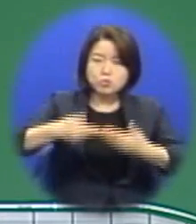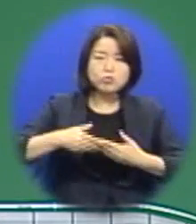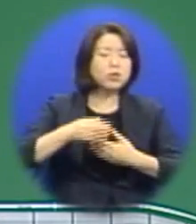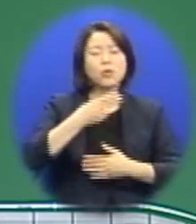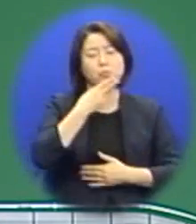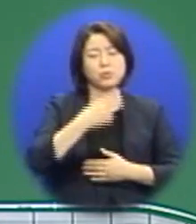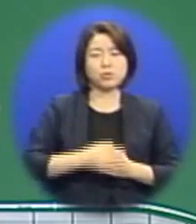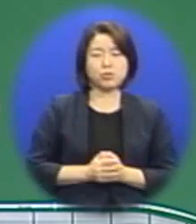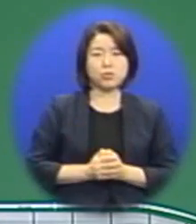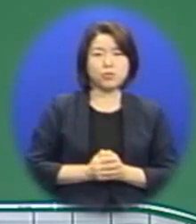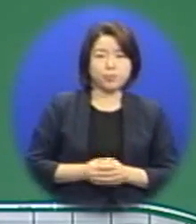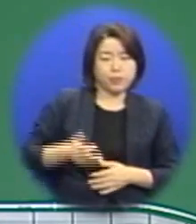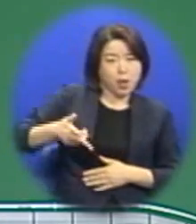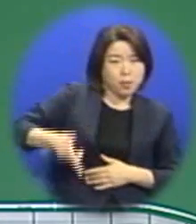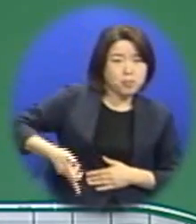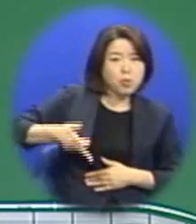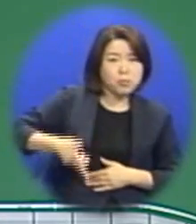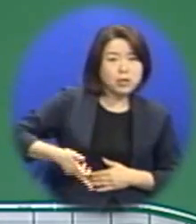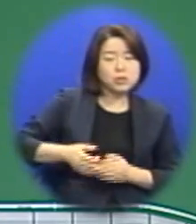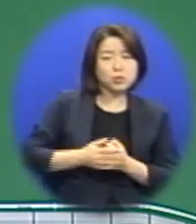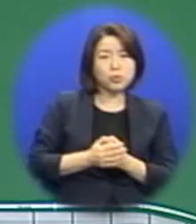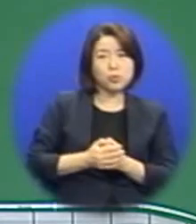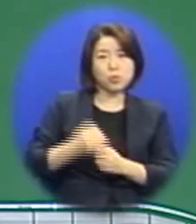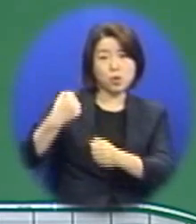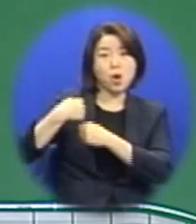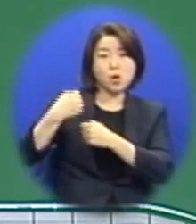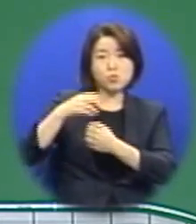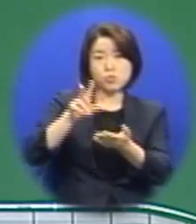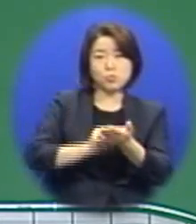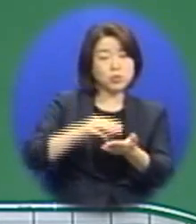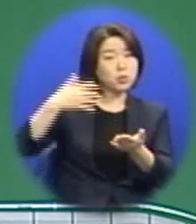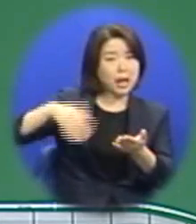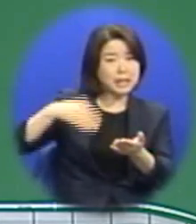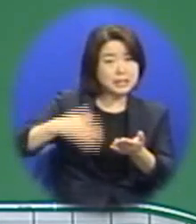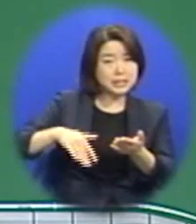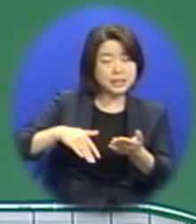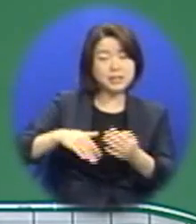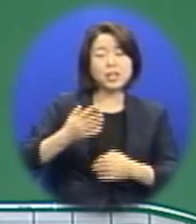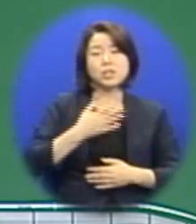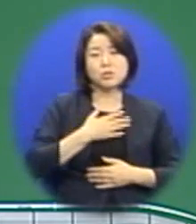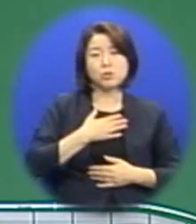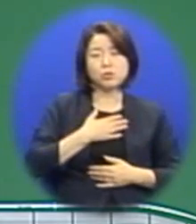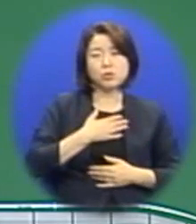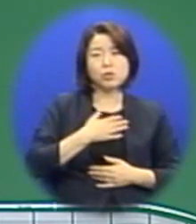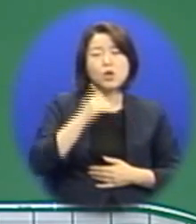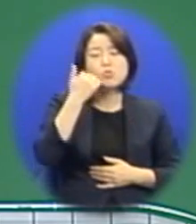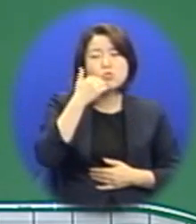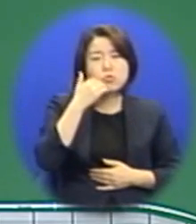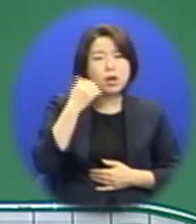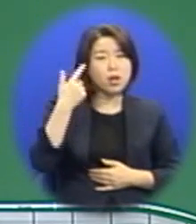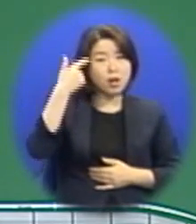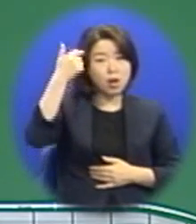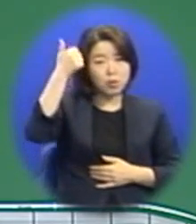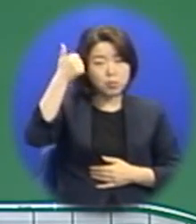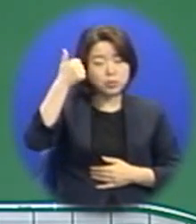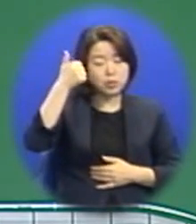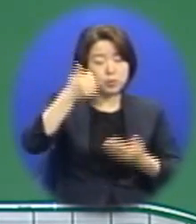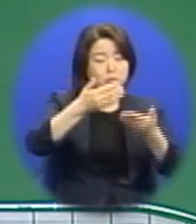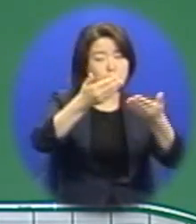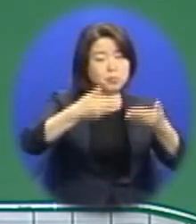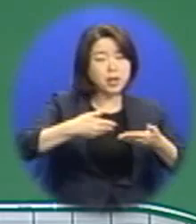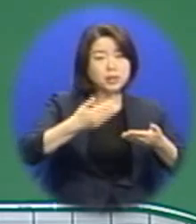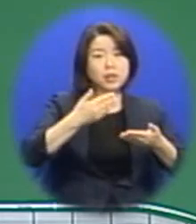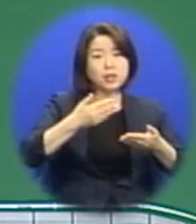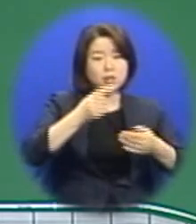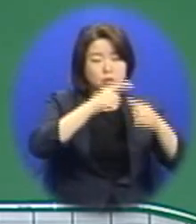그렇겠지요. 목발 짓고 군 문제도 해결 안 된 저를 부목사로 받아줄 교회가 어디 있겠어요? 한